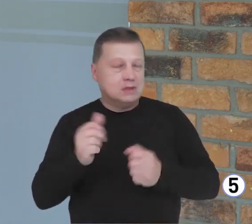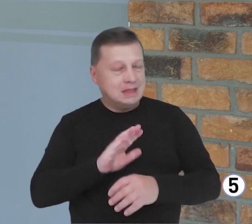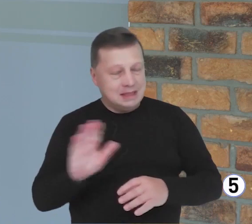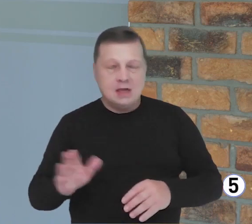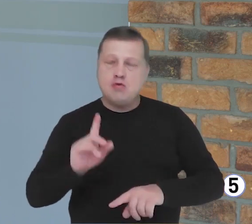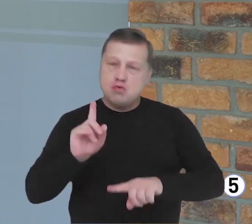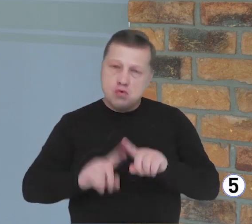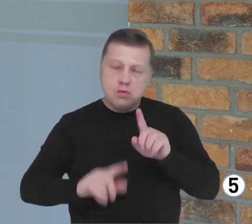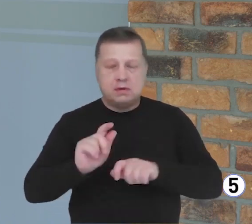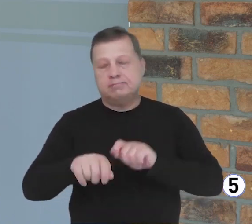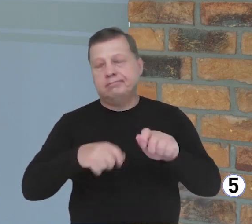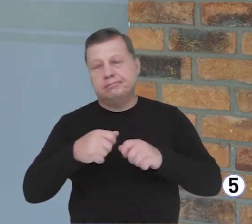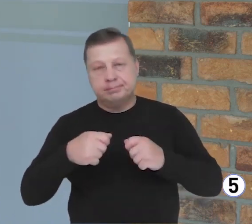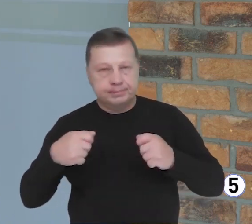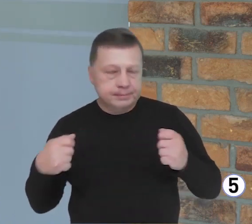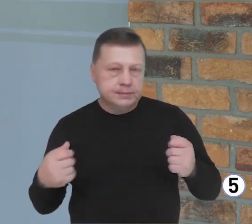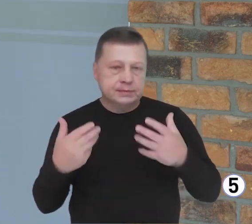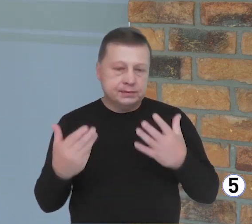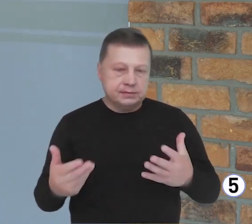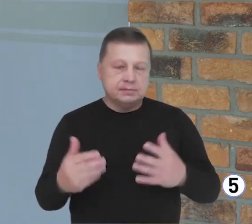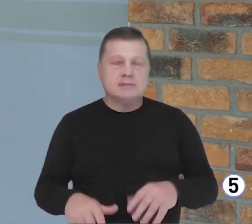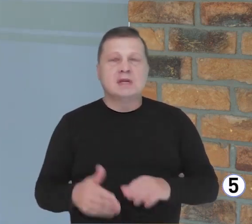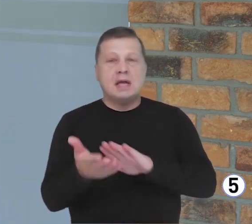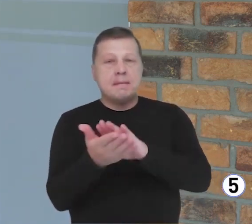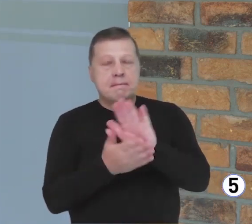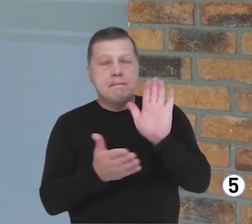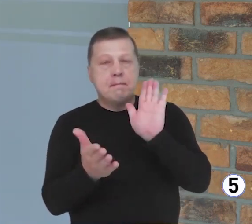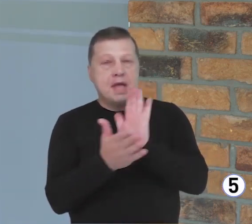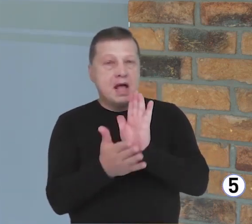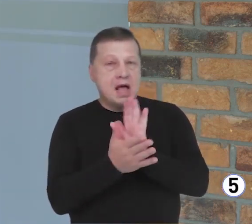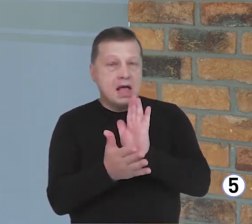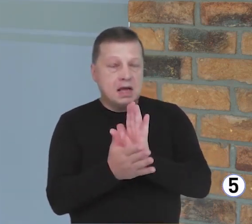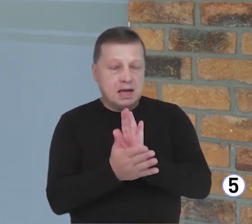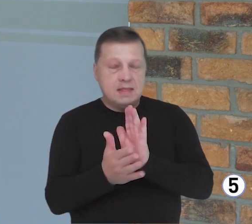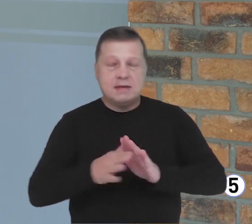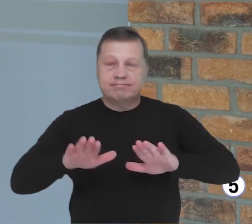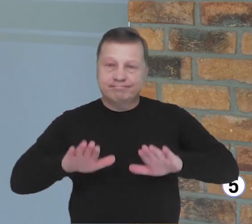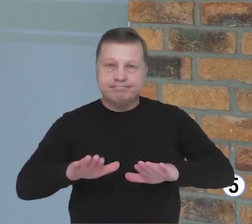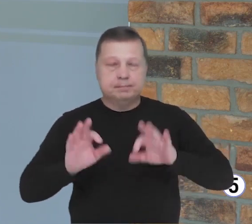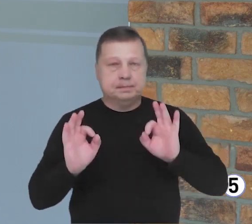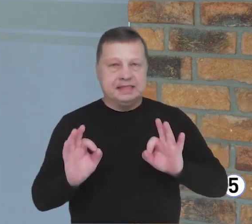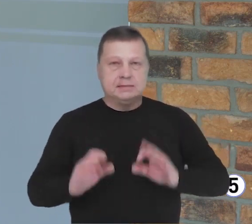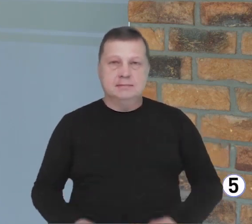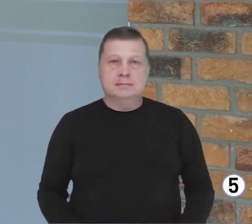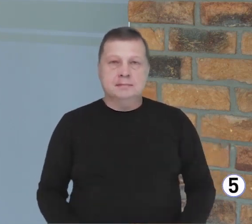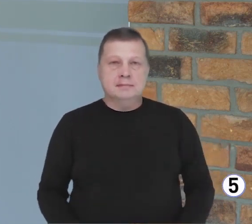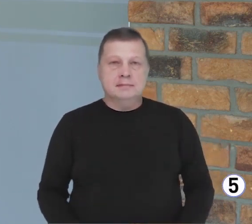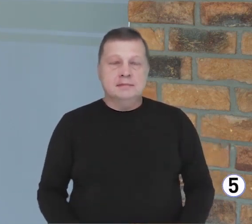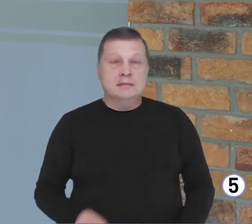zaciskali sznurówek. Po prostu normalnie zawiązać, żeby było stabilne. Pięty powinny być również